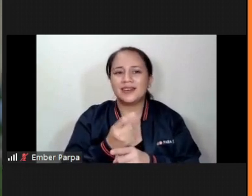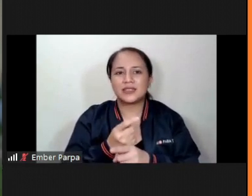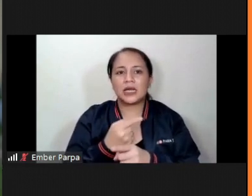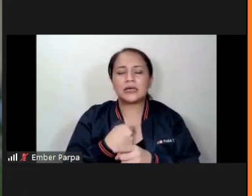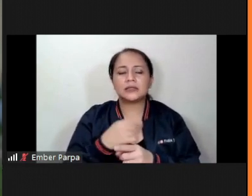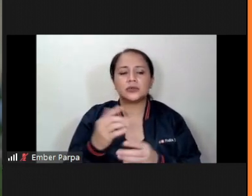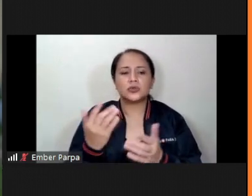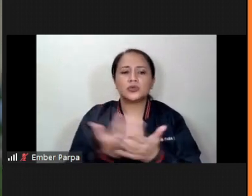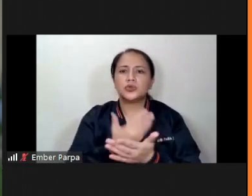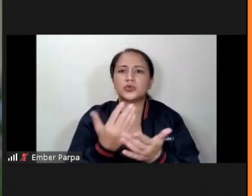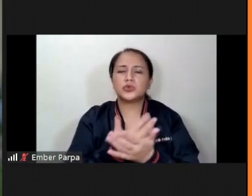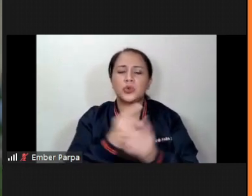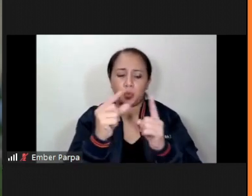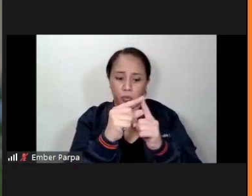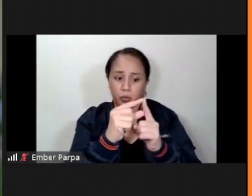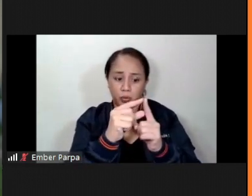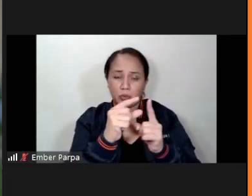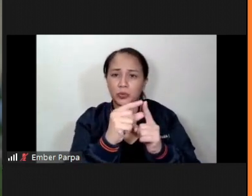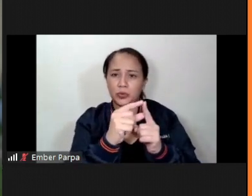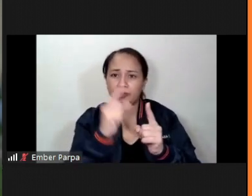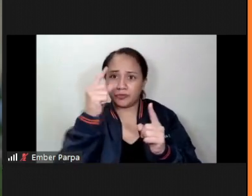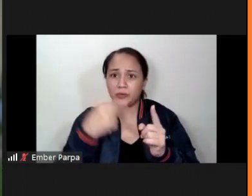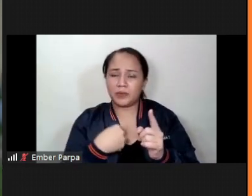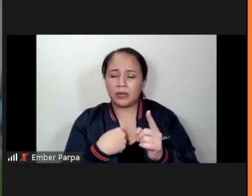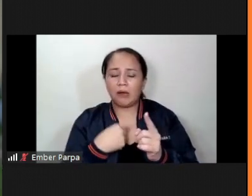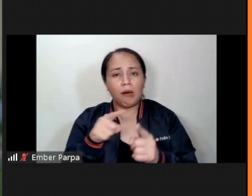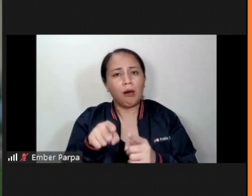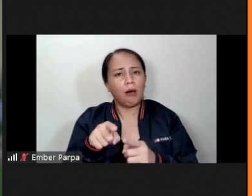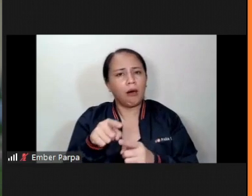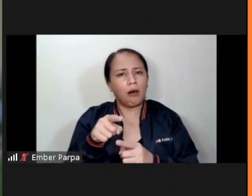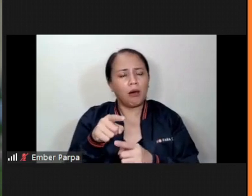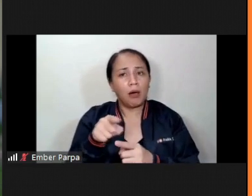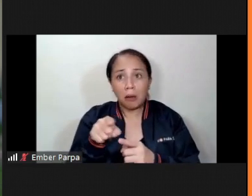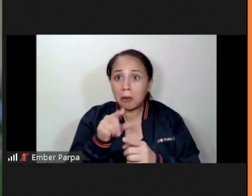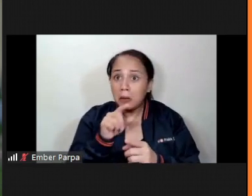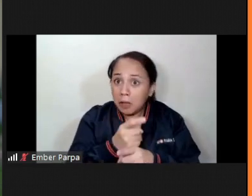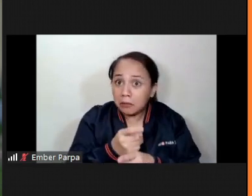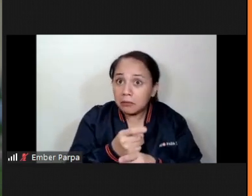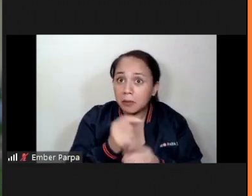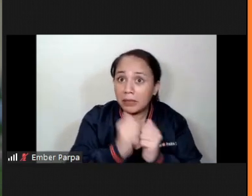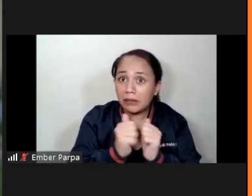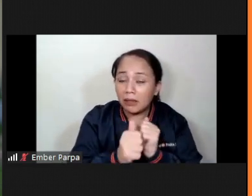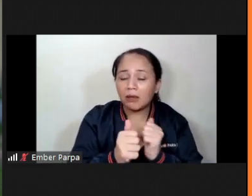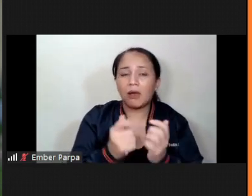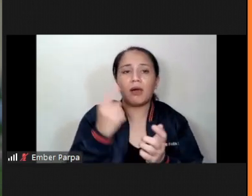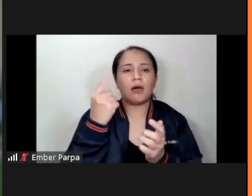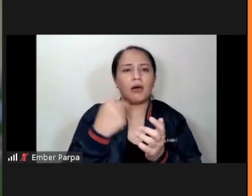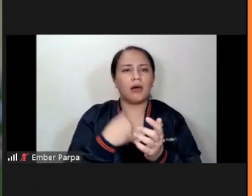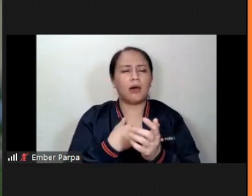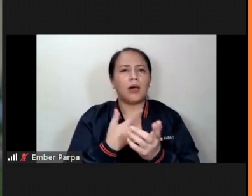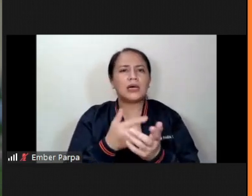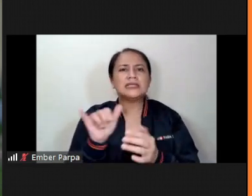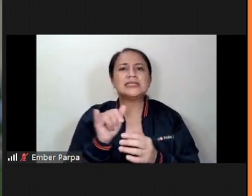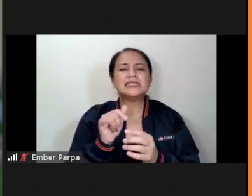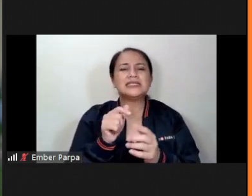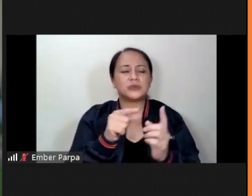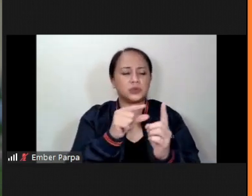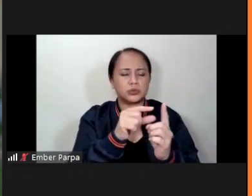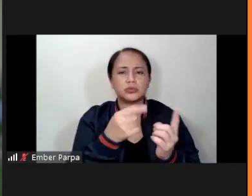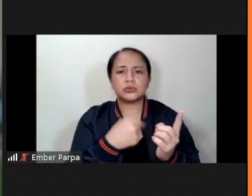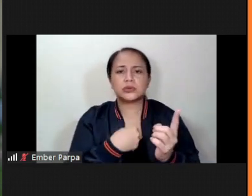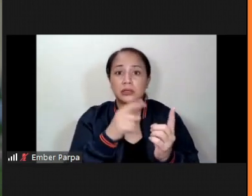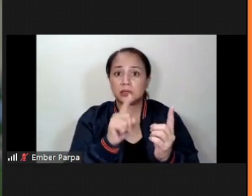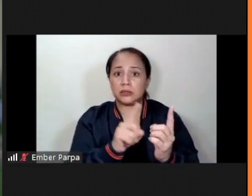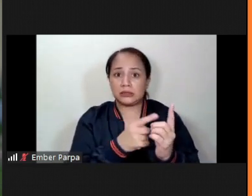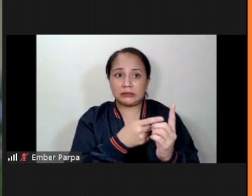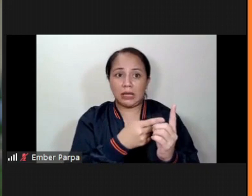nga word sa ako. Then dito na ako nabalaan nga mao din na ang meaning unsa ang naaana nga nganong usaik